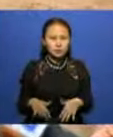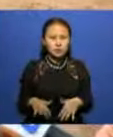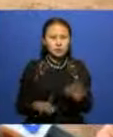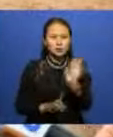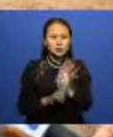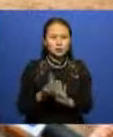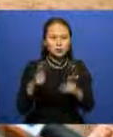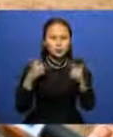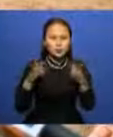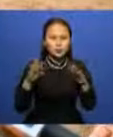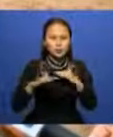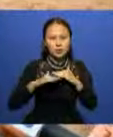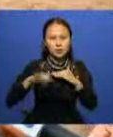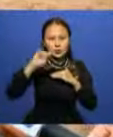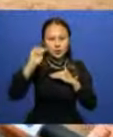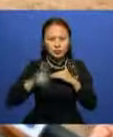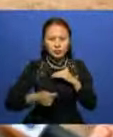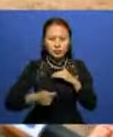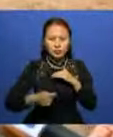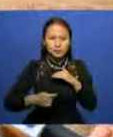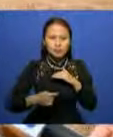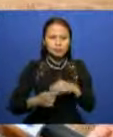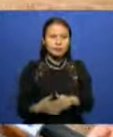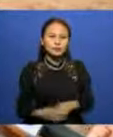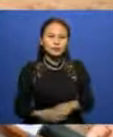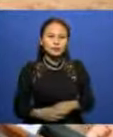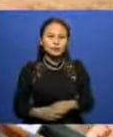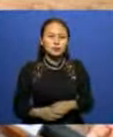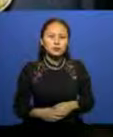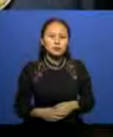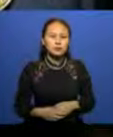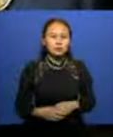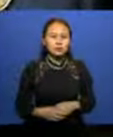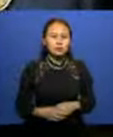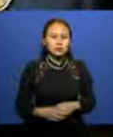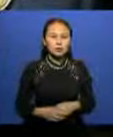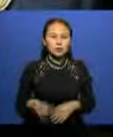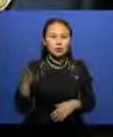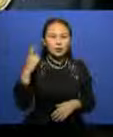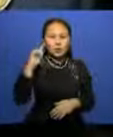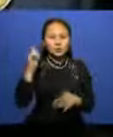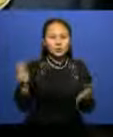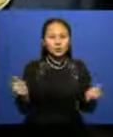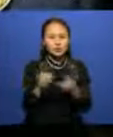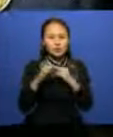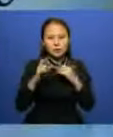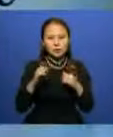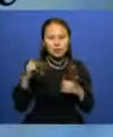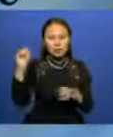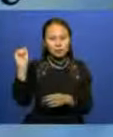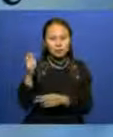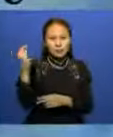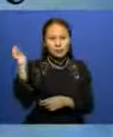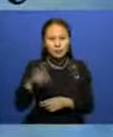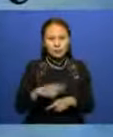Советского Союза Рокоссовский Константин принял нас. Қанды қырғыннан аман-есен еліне жеңіспен оралған